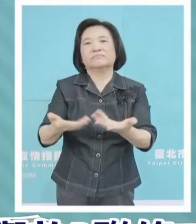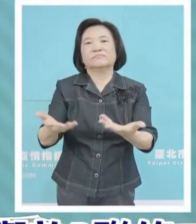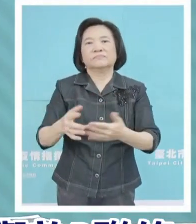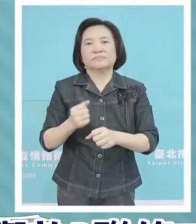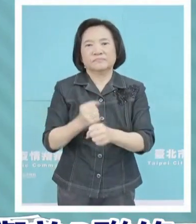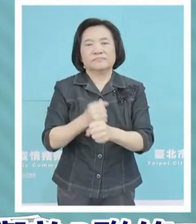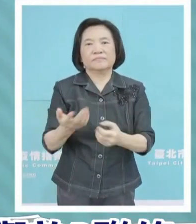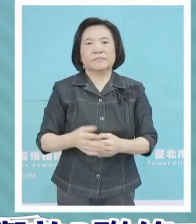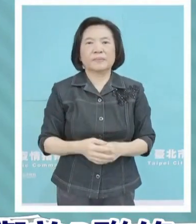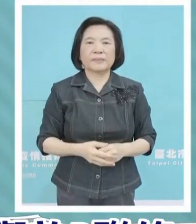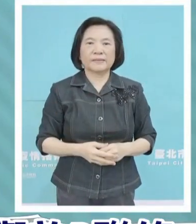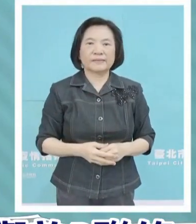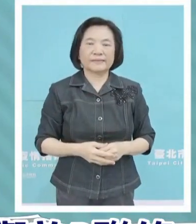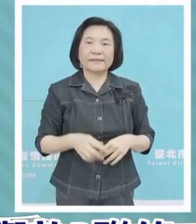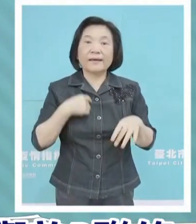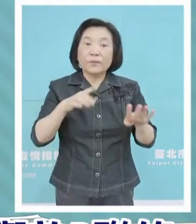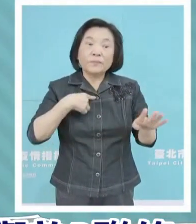群组。